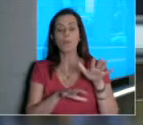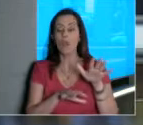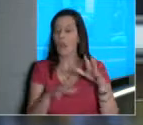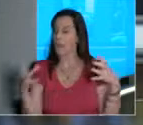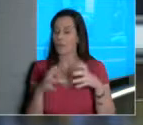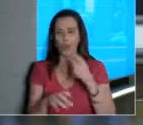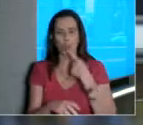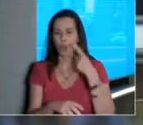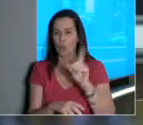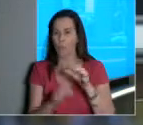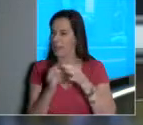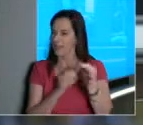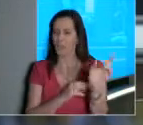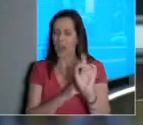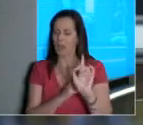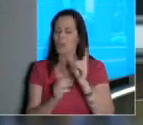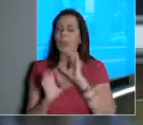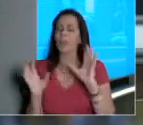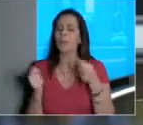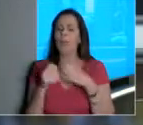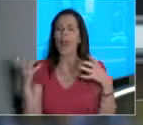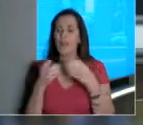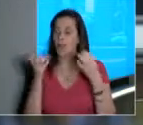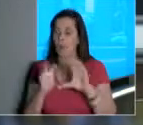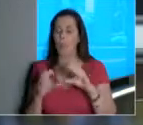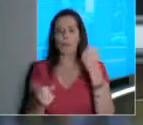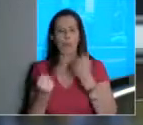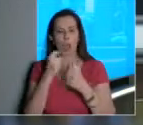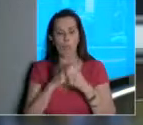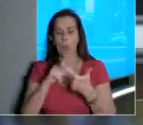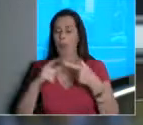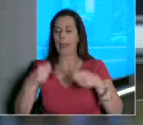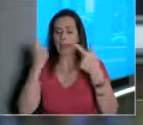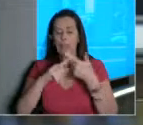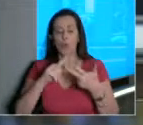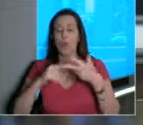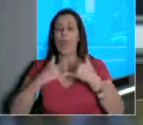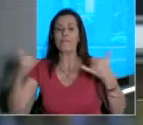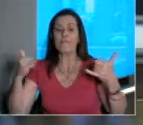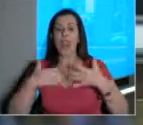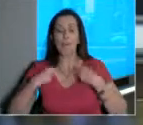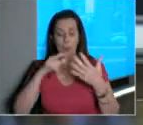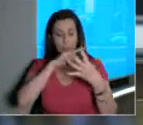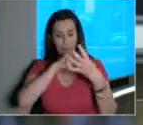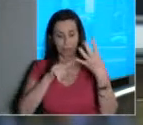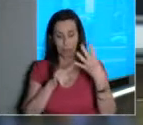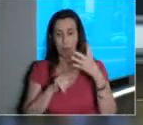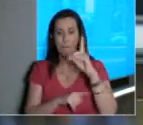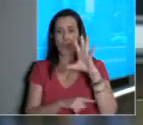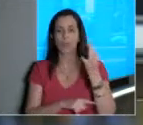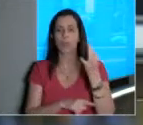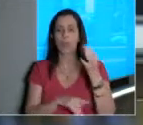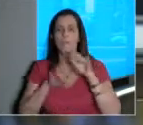האזרחית, אני עכשיו לא מדברת על פריפריה, בחברה האזרחית, בתחבורה, בחינוך, ברווחה, בבריאות וכו',